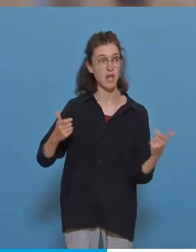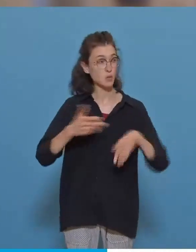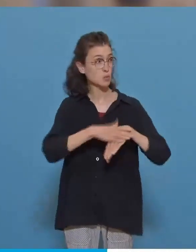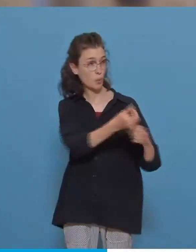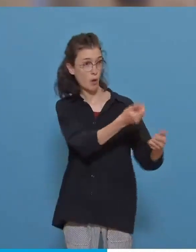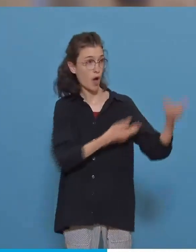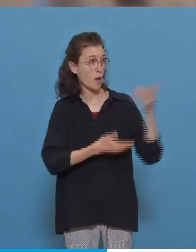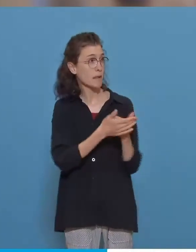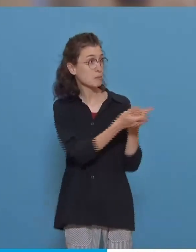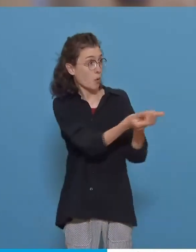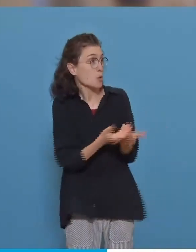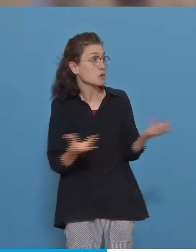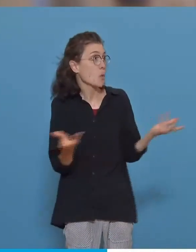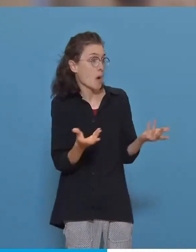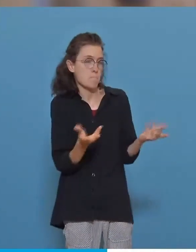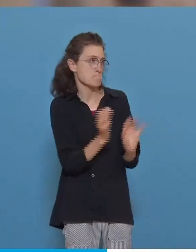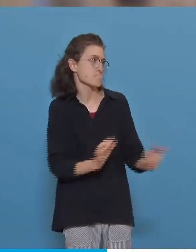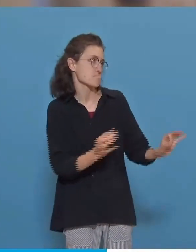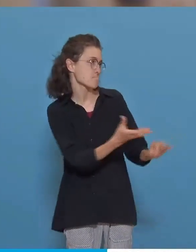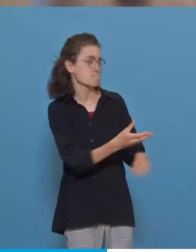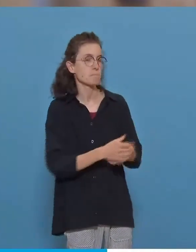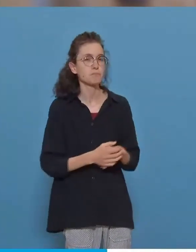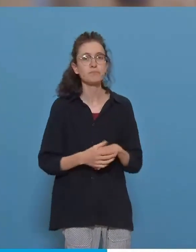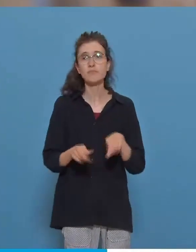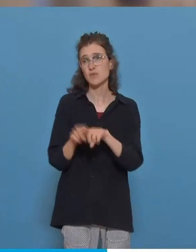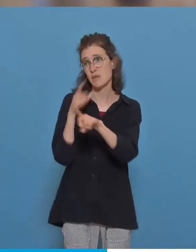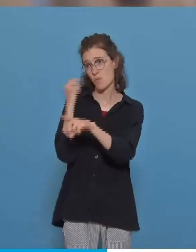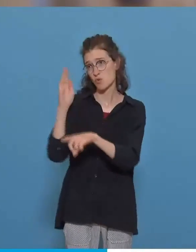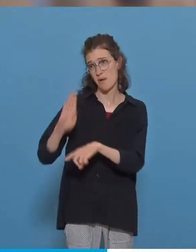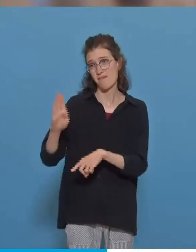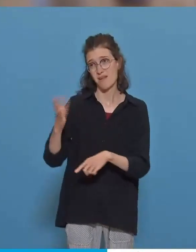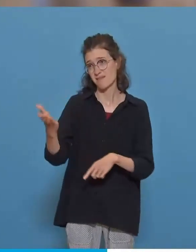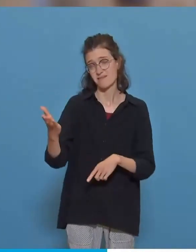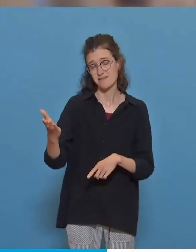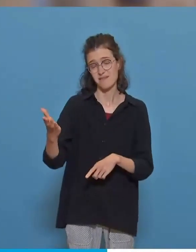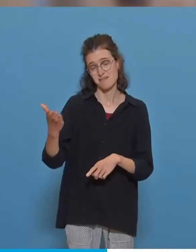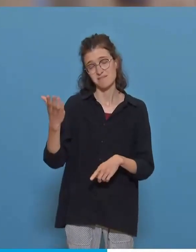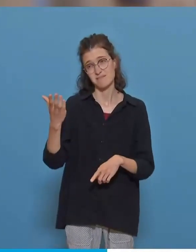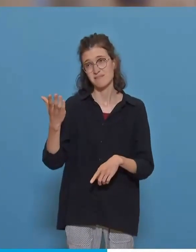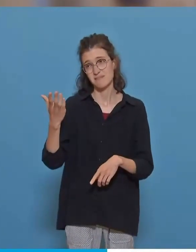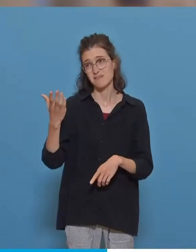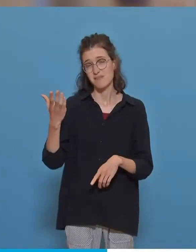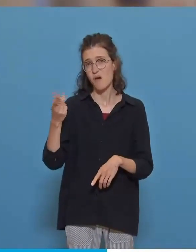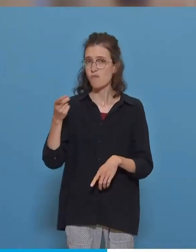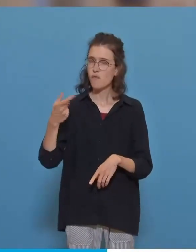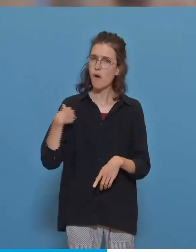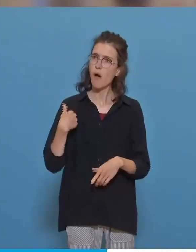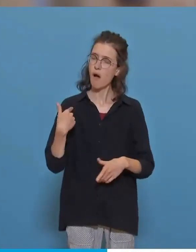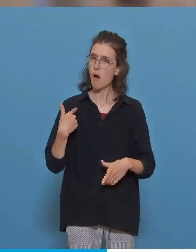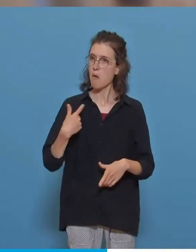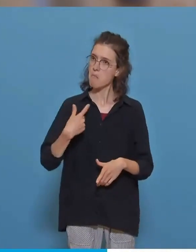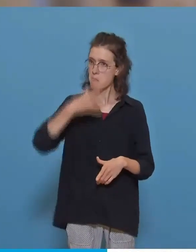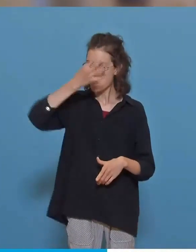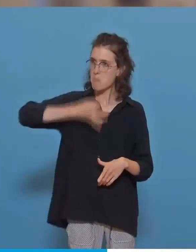matière. Et puis, Monsieur Bainvel, vous avez là aussi, on ne peut pas vous l'enlever, une forme de courage à nous faire la leçon sur le budget